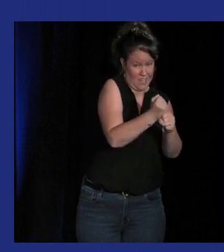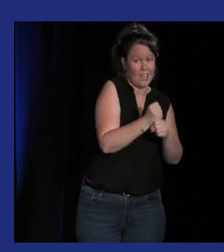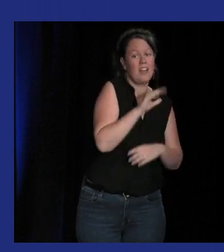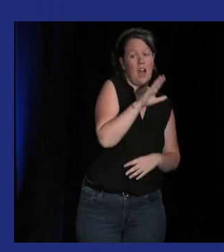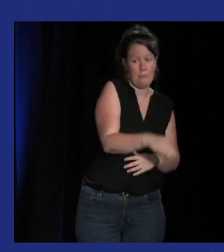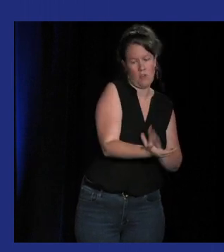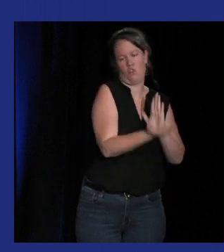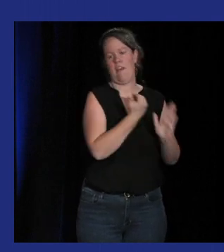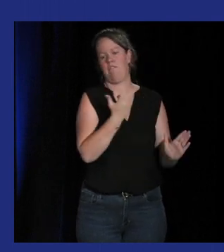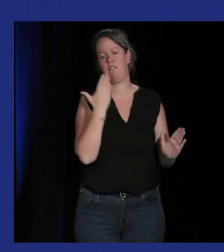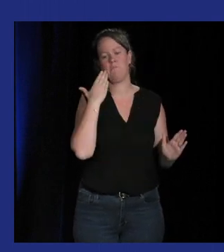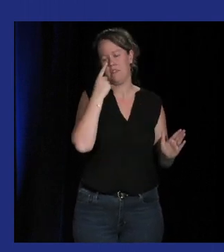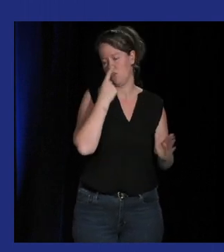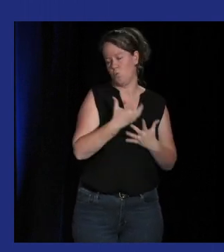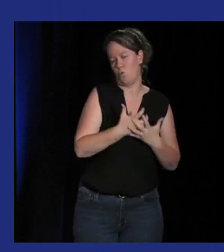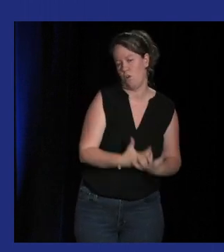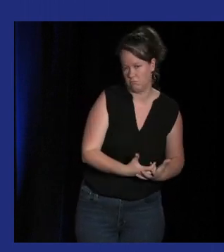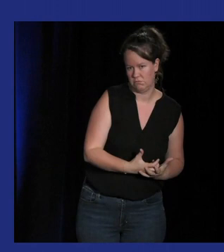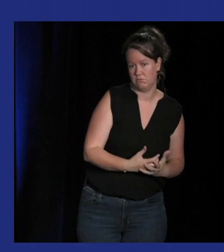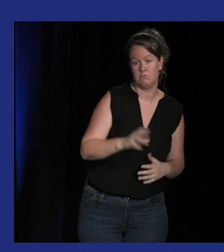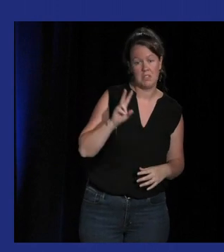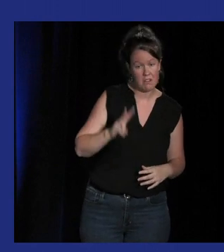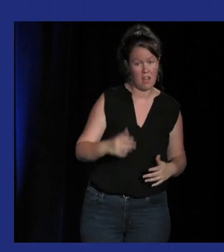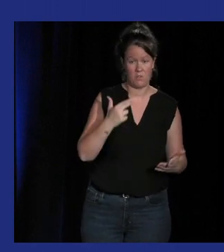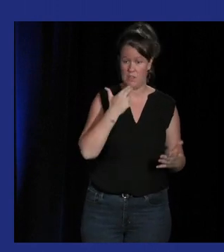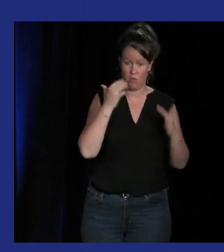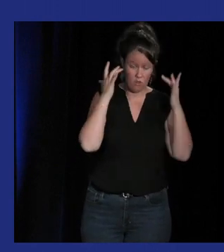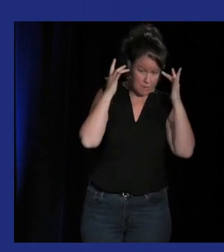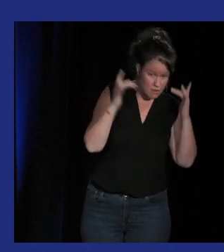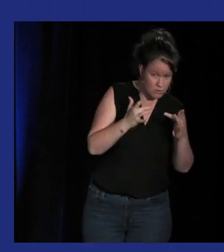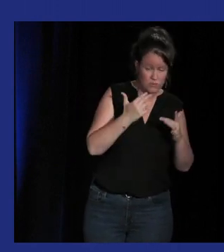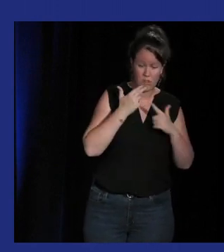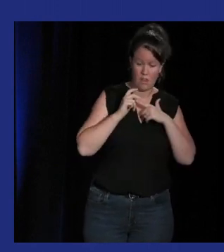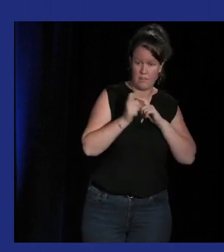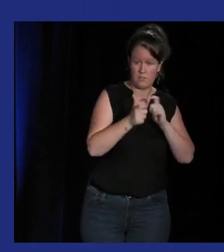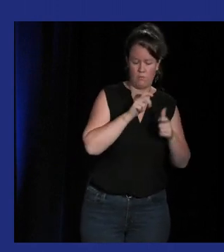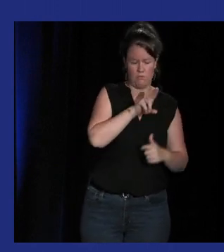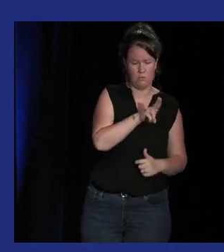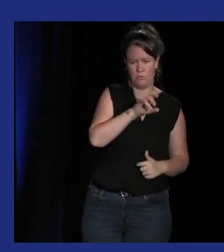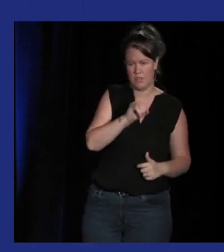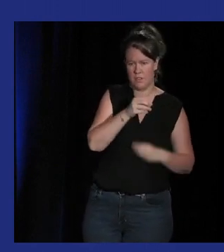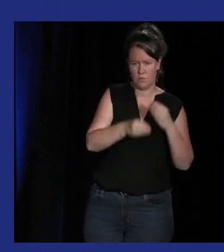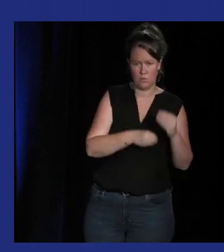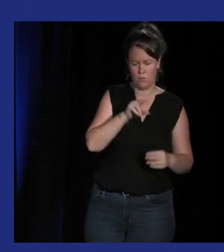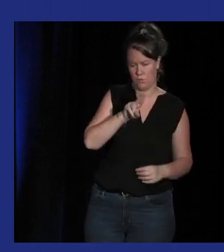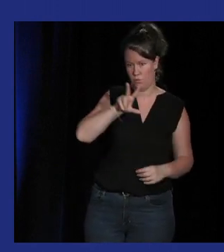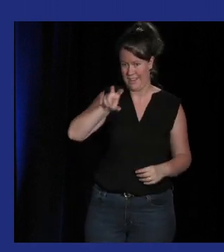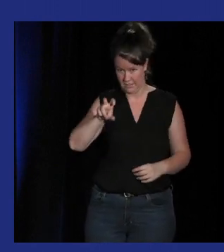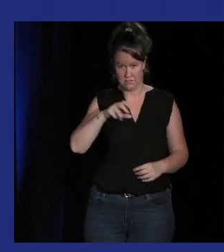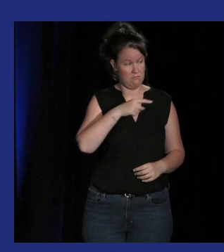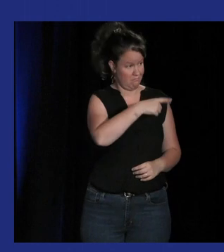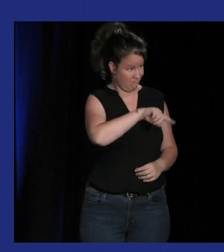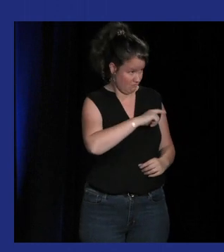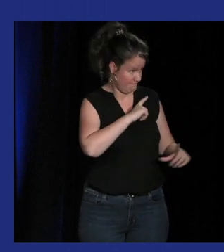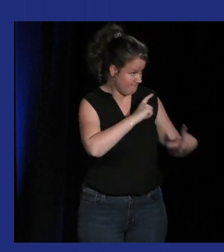les gens en nuit et en nuit X pour justement savoir qu'est-ce qui est important à feed paquet comment